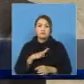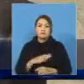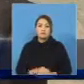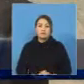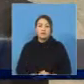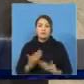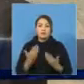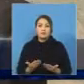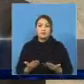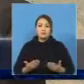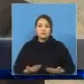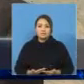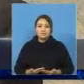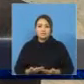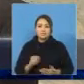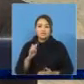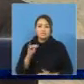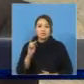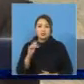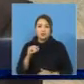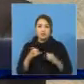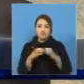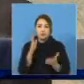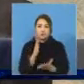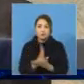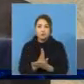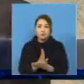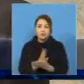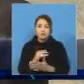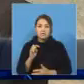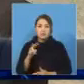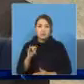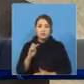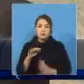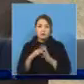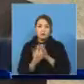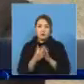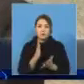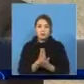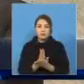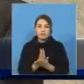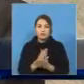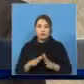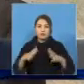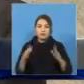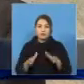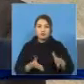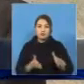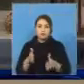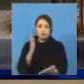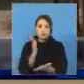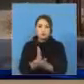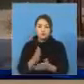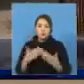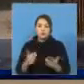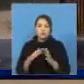Мұнда біздің жаңағы жарма деген бөлімше бар, тәуіп деген ауыл үлкен кеңшар бар, соған үлкен жол болды енді.